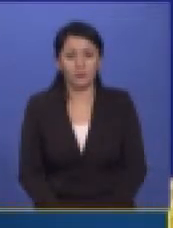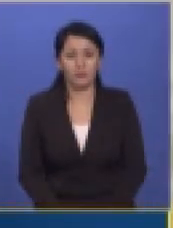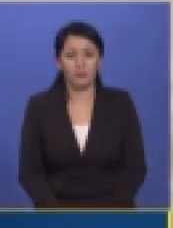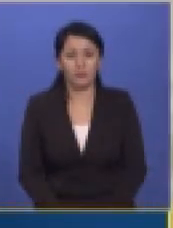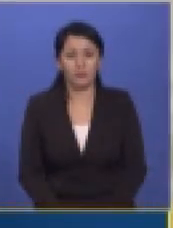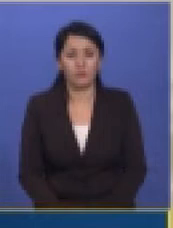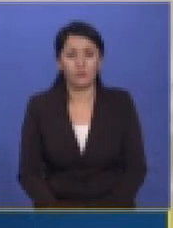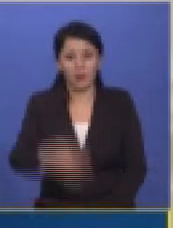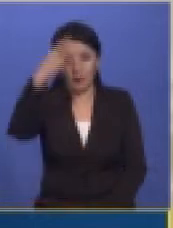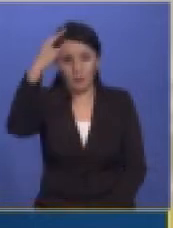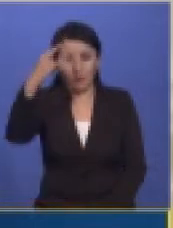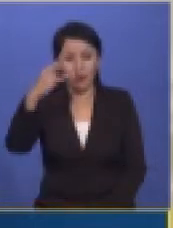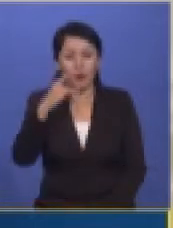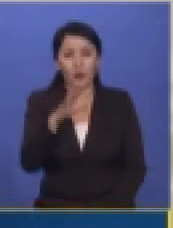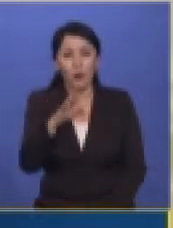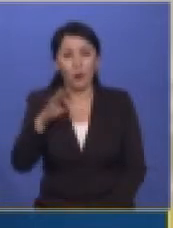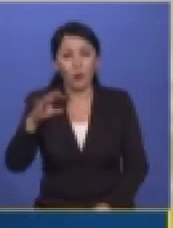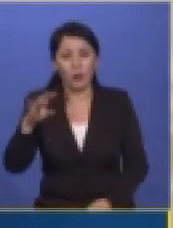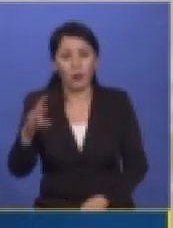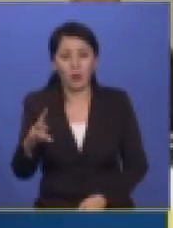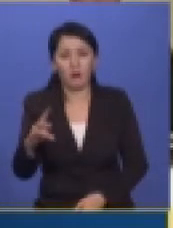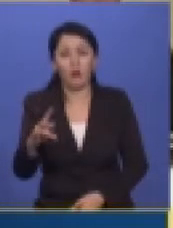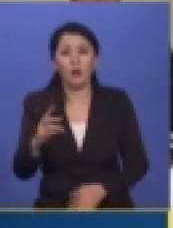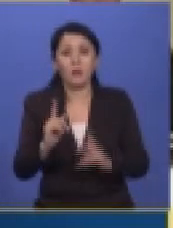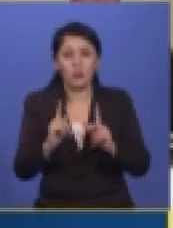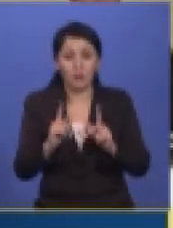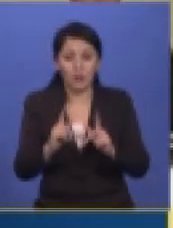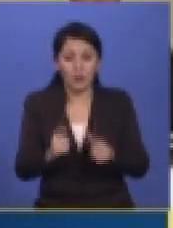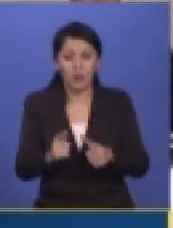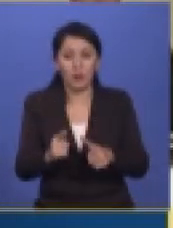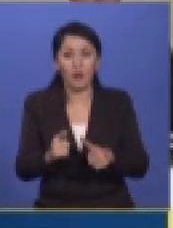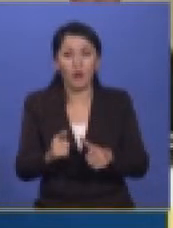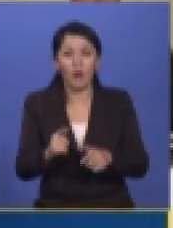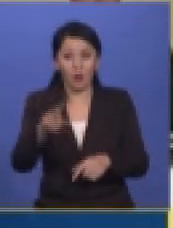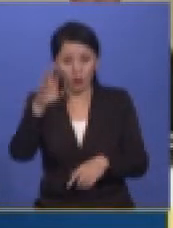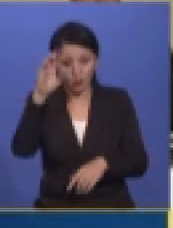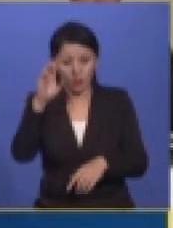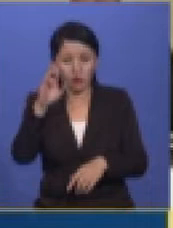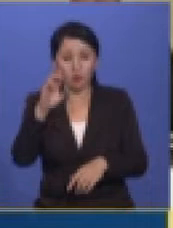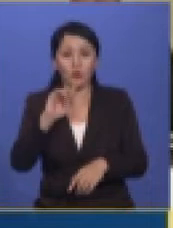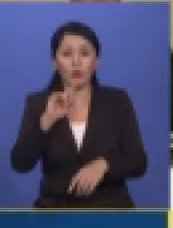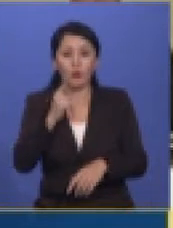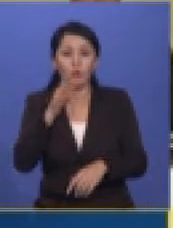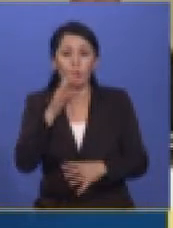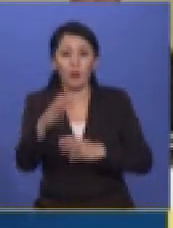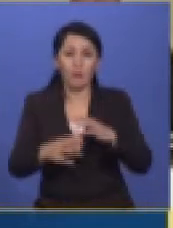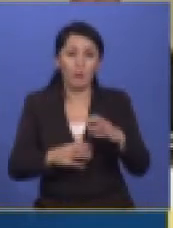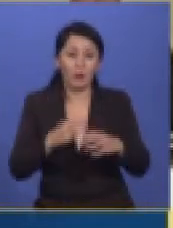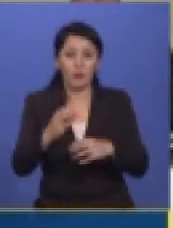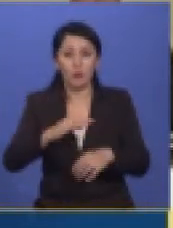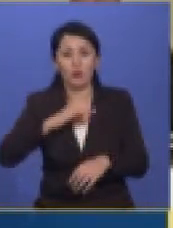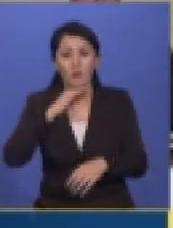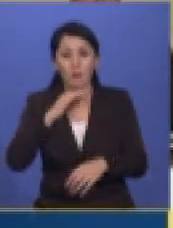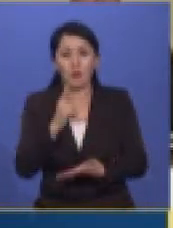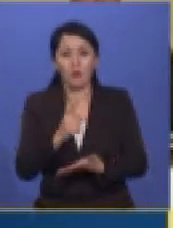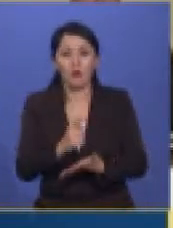Объединенных Наций. Қазақстан Біріккен Ұлттар ұйымының ұстанымын құптайды. Осы елдегі ауыр гуманитарлық жағдай халықаралық қауымдастықтың назарында